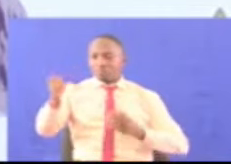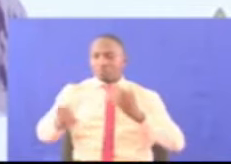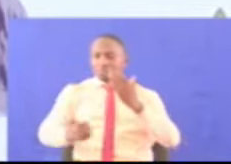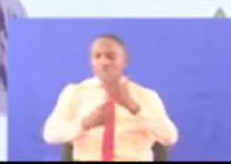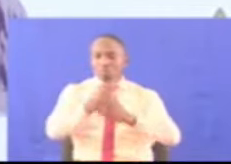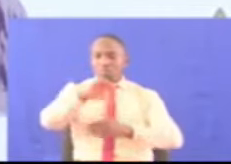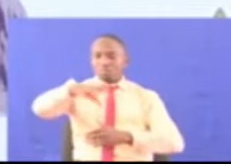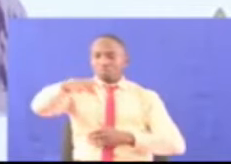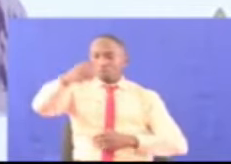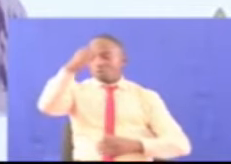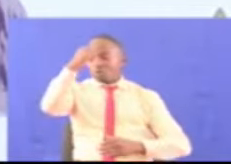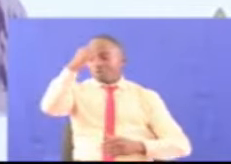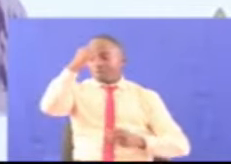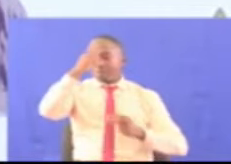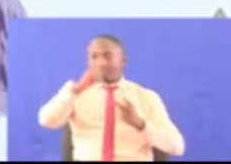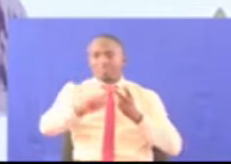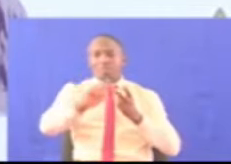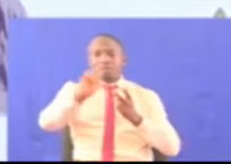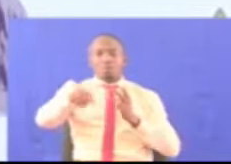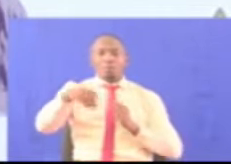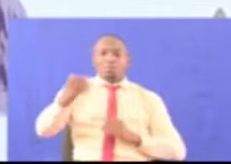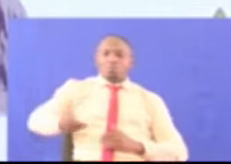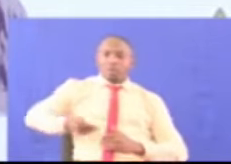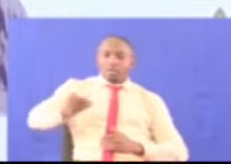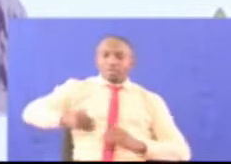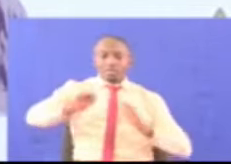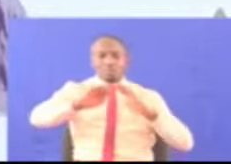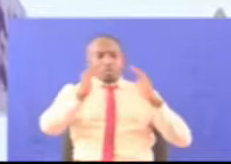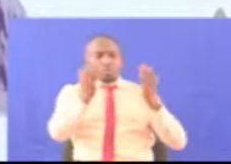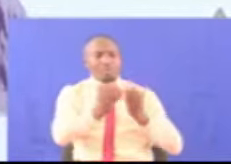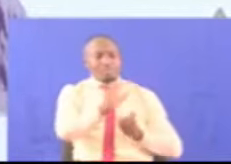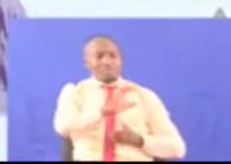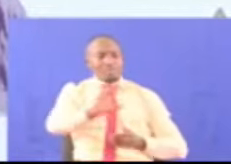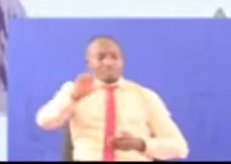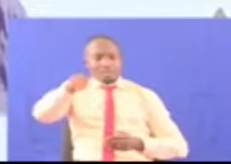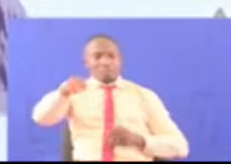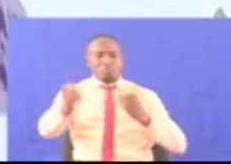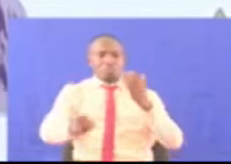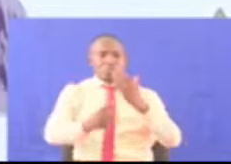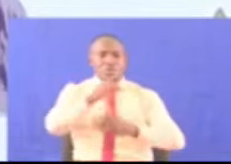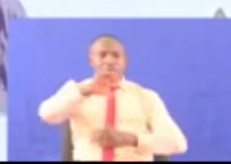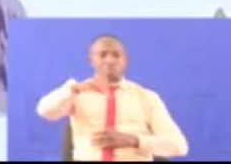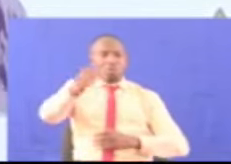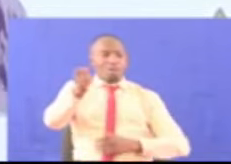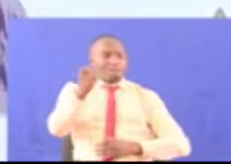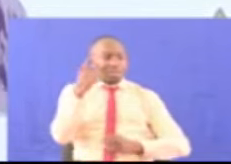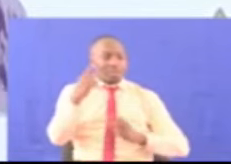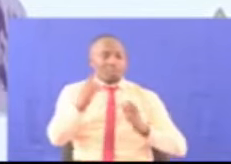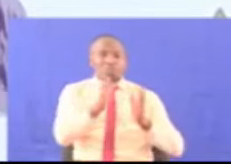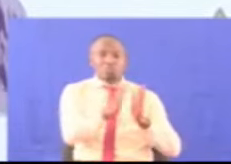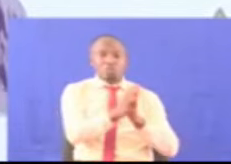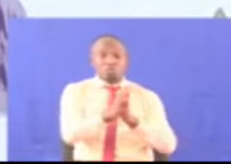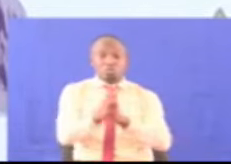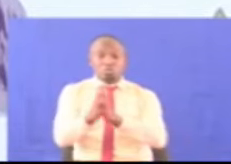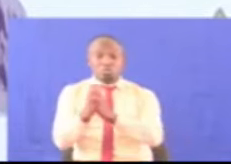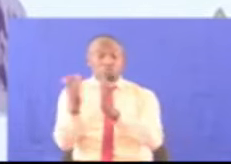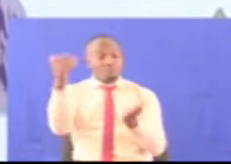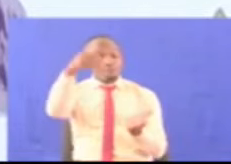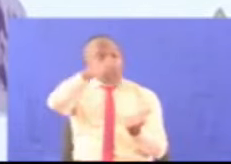Dodoma, lakini pia tuna wageni wa Chama cha Mapinduzi kutoka mkoa wa Mbeya. Tunashukuru pia kwa ujio